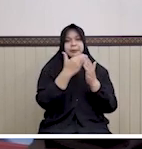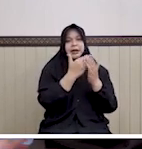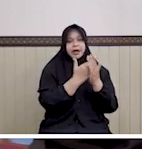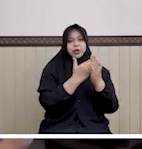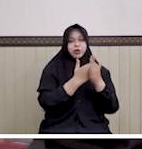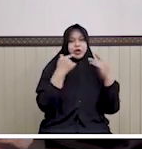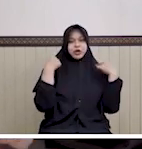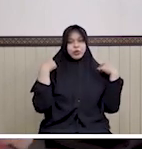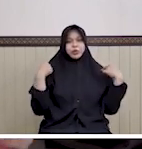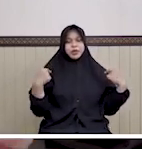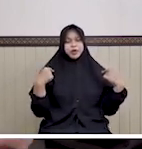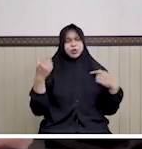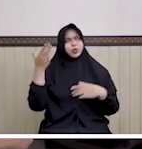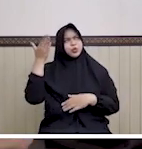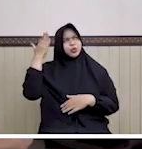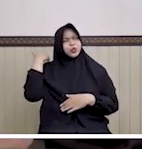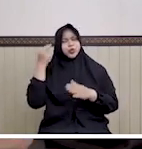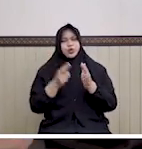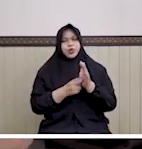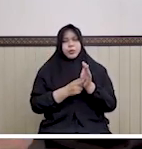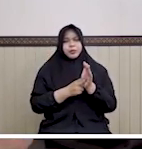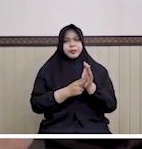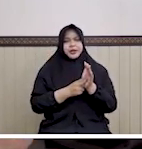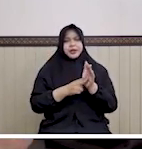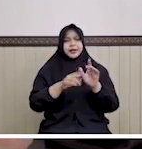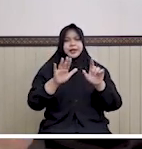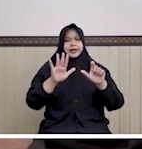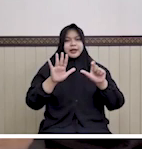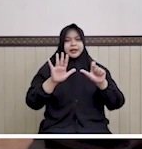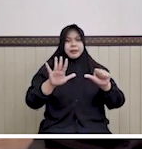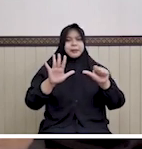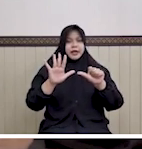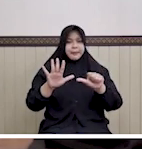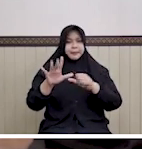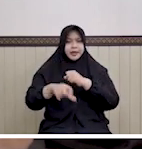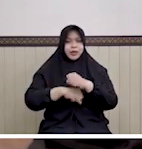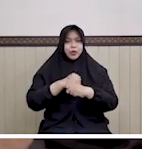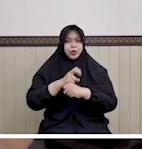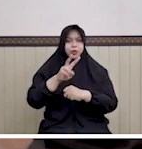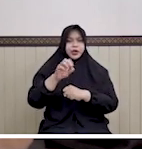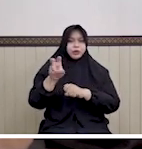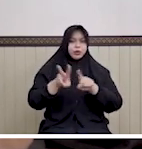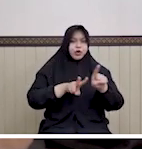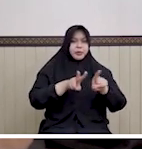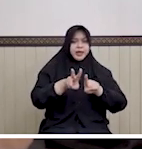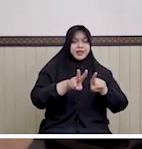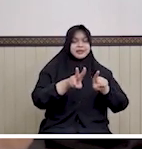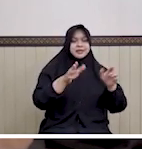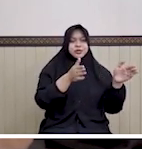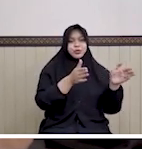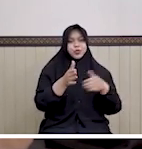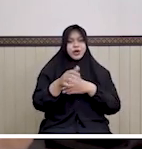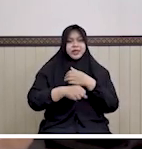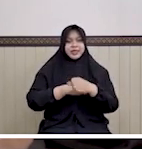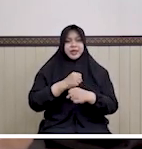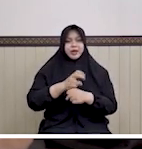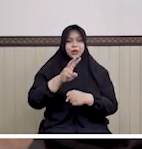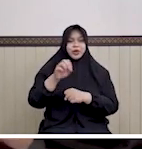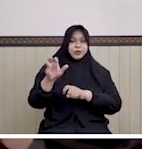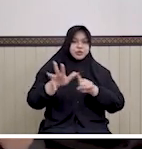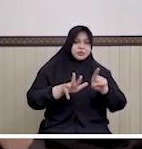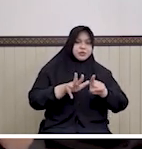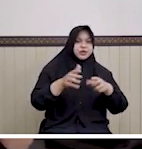Nomor 66 tahun 2012 nah kemarin di tahun 2019 sudah direvisi